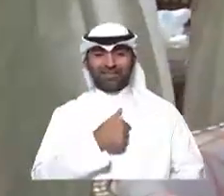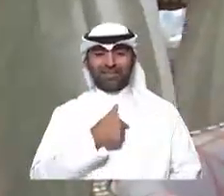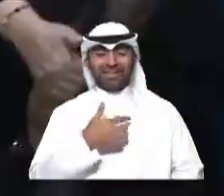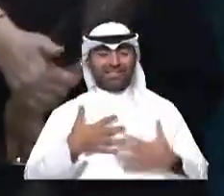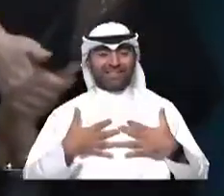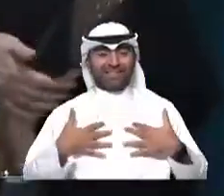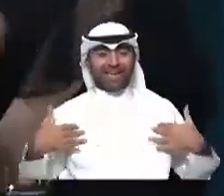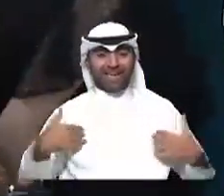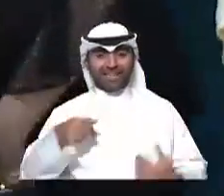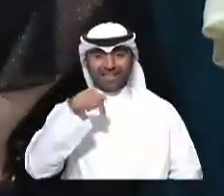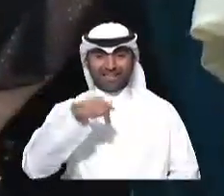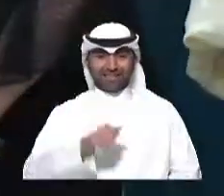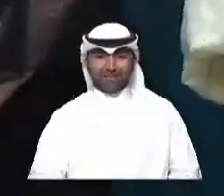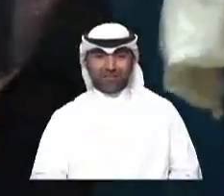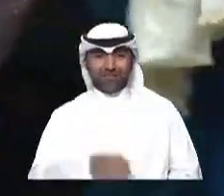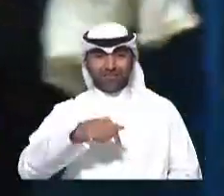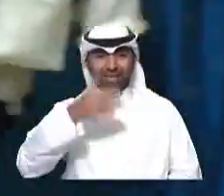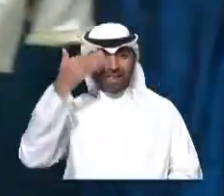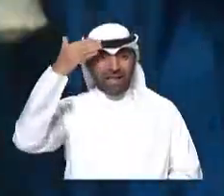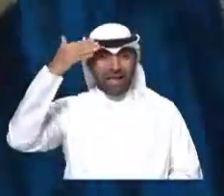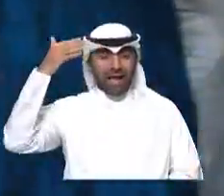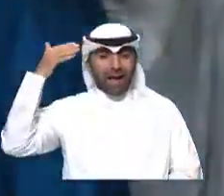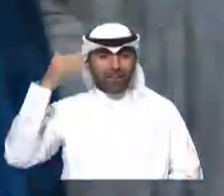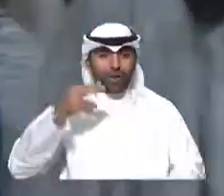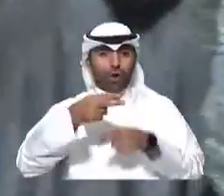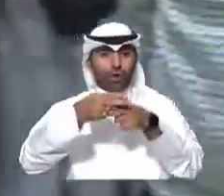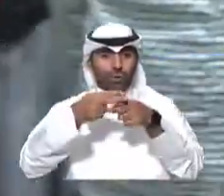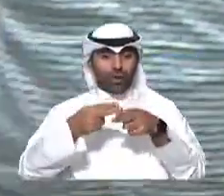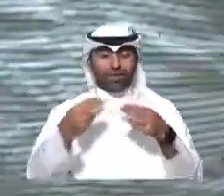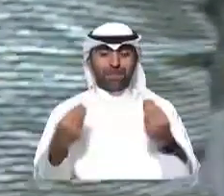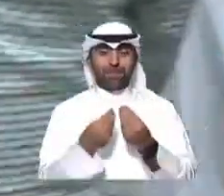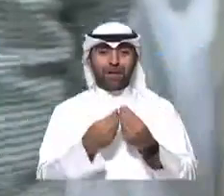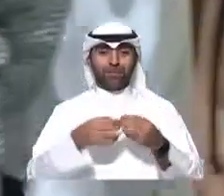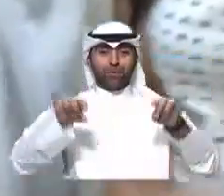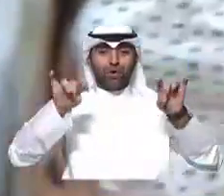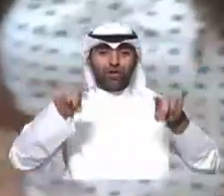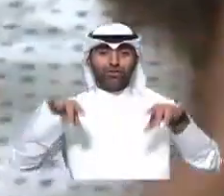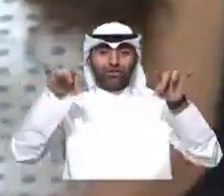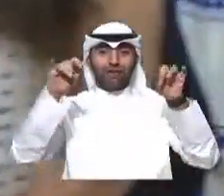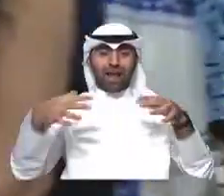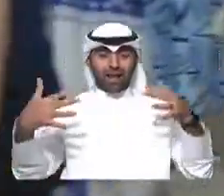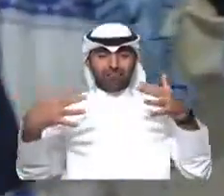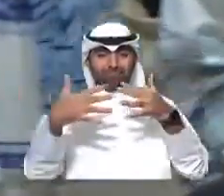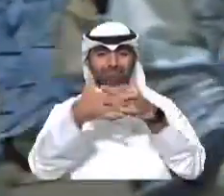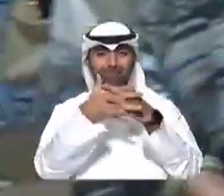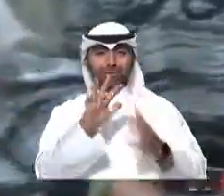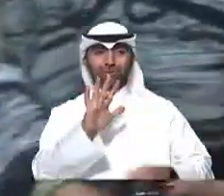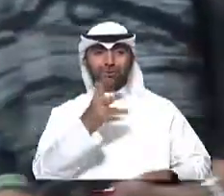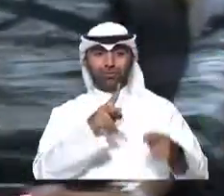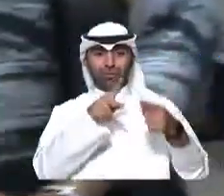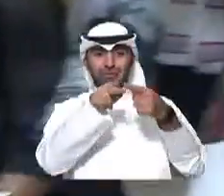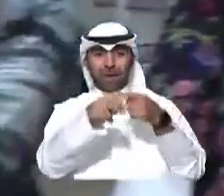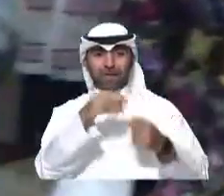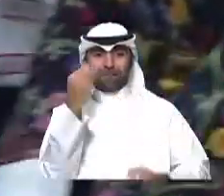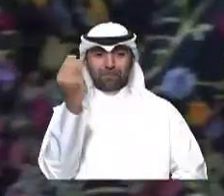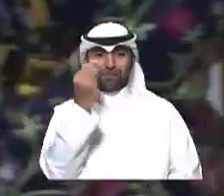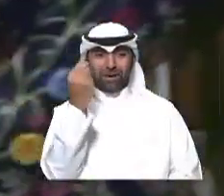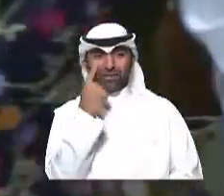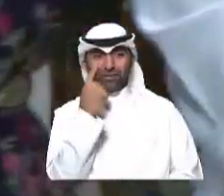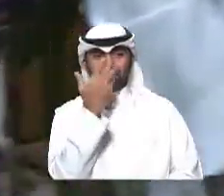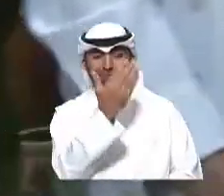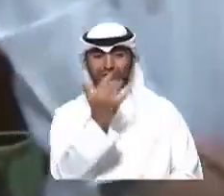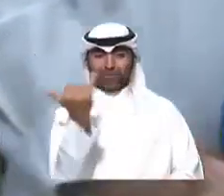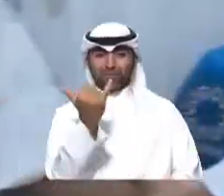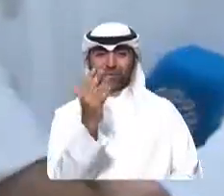حلوة. التبادل الفني والثقافي يتجلى بأبهى صورة له بين الكويت واستراليا بما يعزز الدور المهم